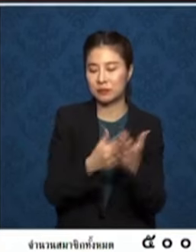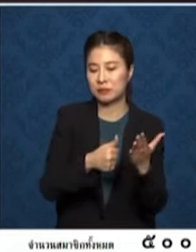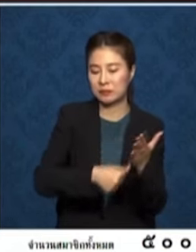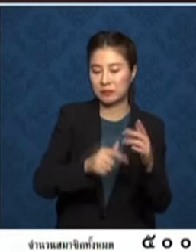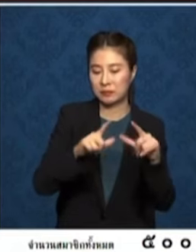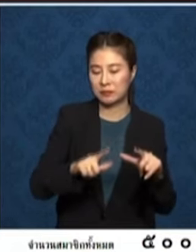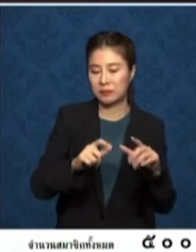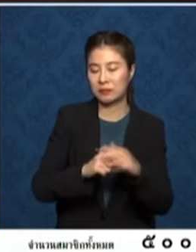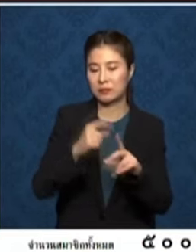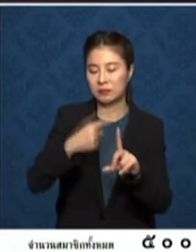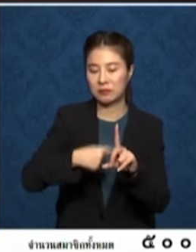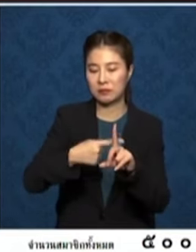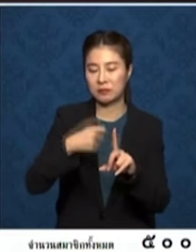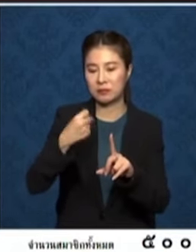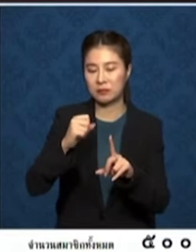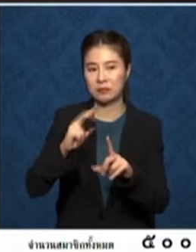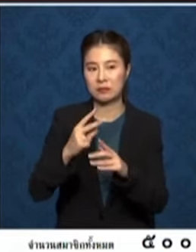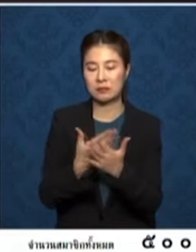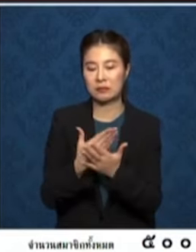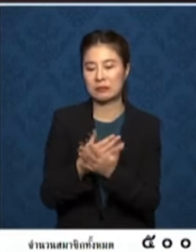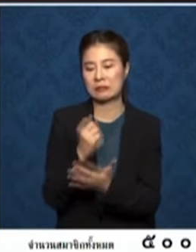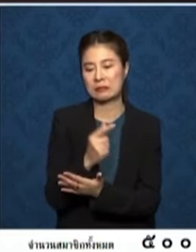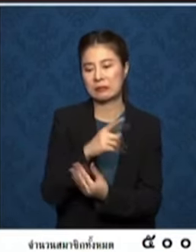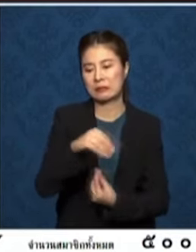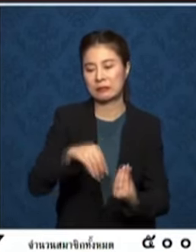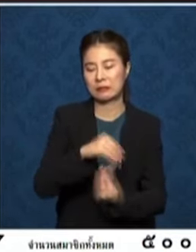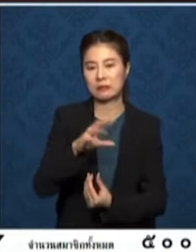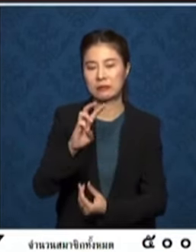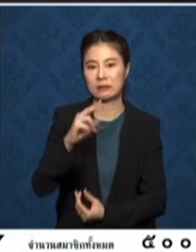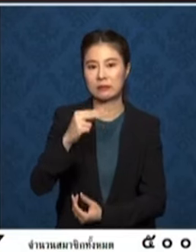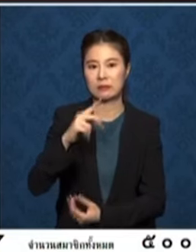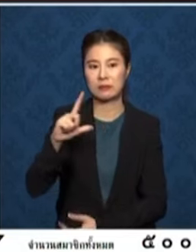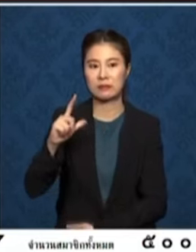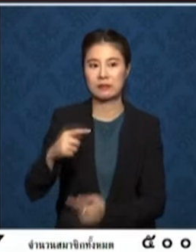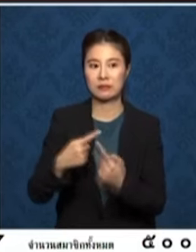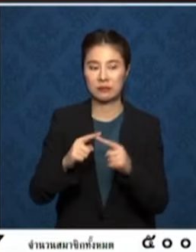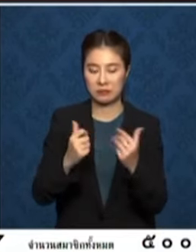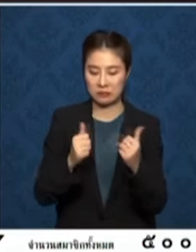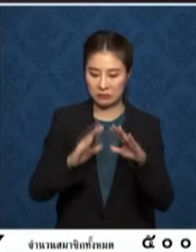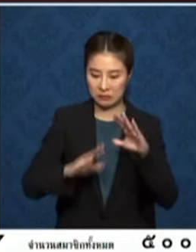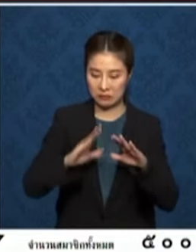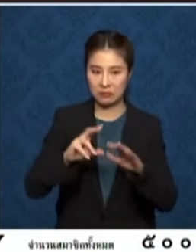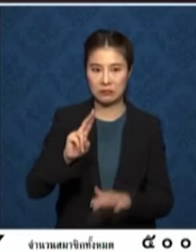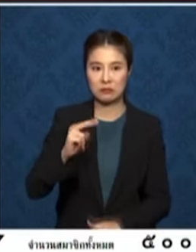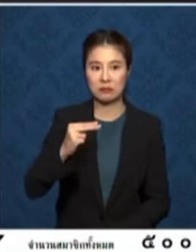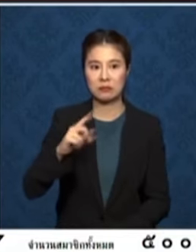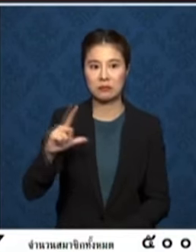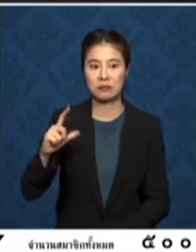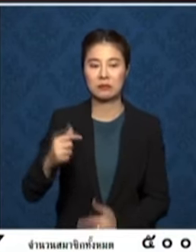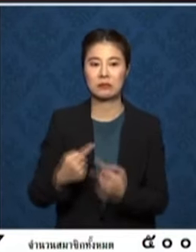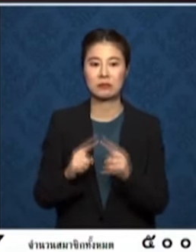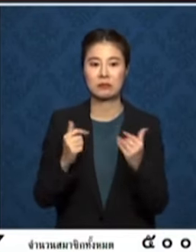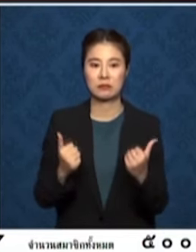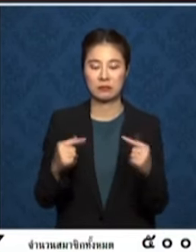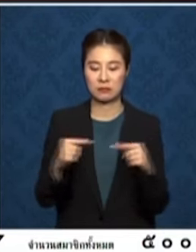12 เดือนน่าจะใช้ไป 60, ล้านตอนนี้ 4 เดือนแรกก็ tammกาประมาณการไปแล้ว2, foundation เแล้ยังม